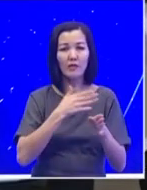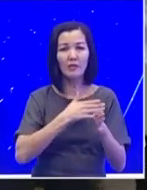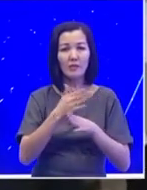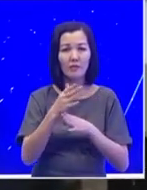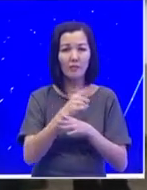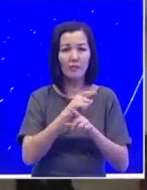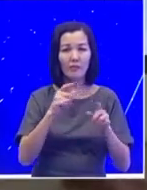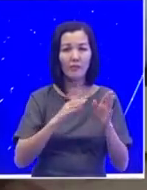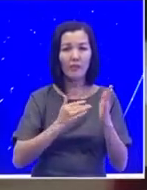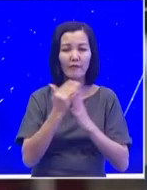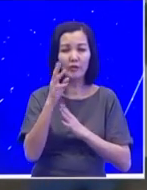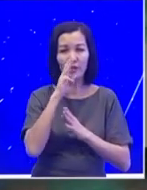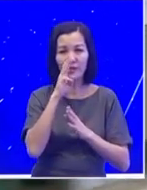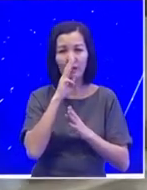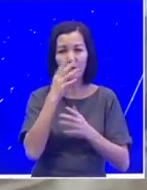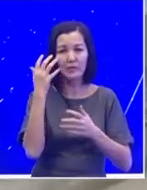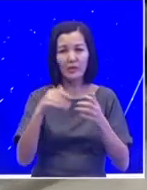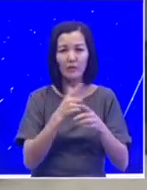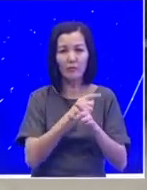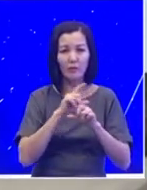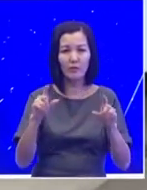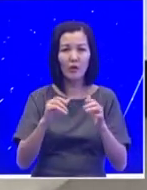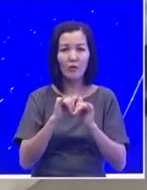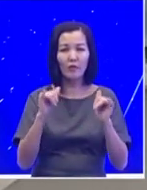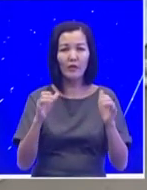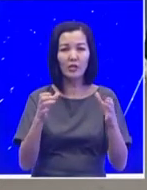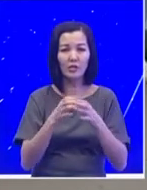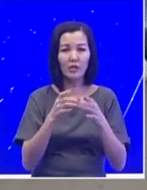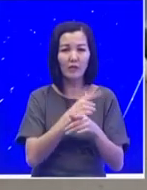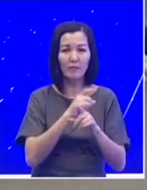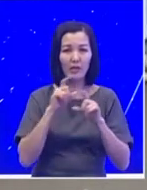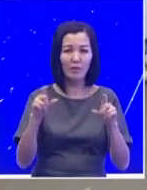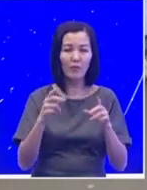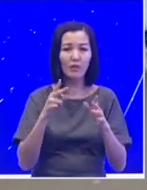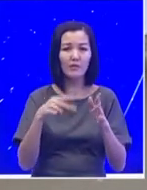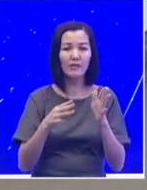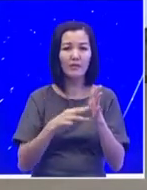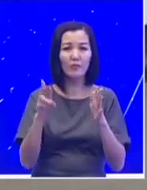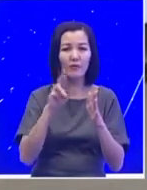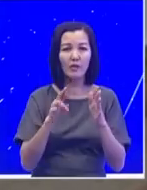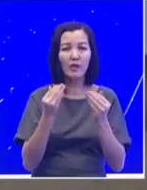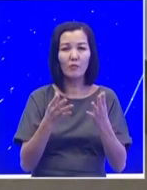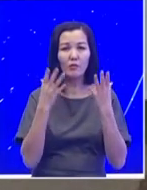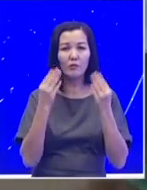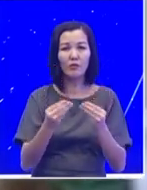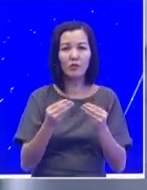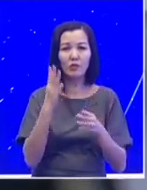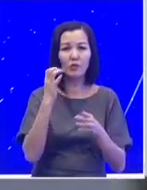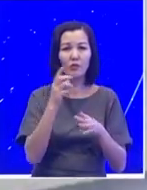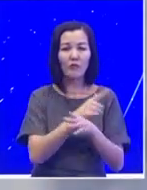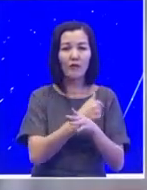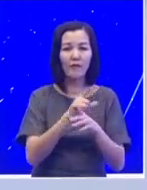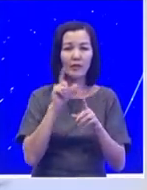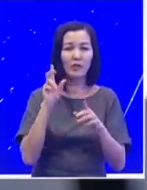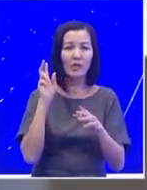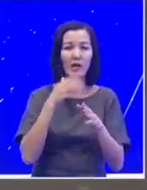повышения зарплат, в том числе среднему медперсоналу, увеличения штата медработников. С 27 января по сегодняшний день порядка 400 врачей